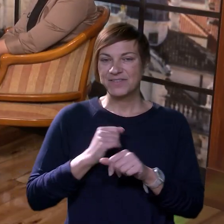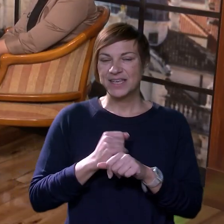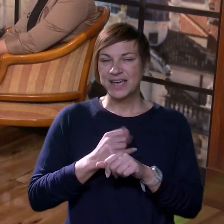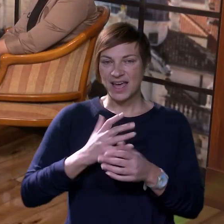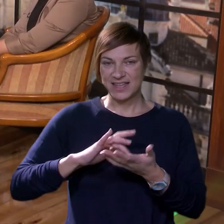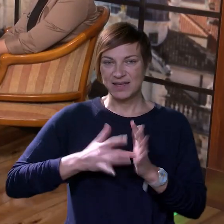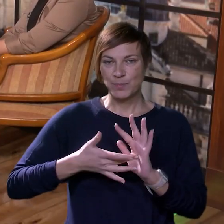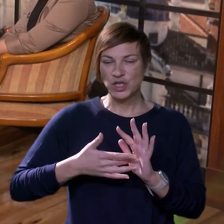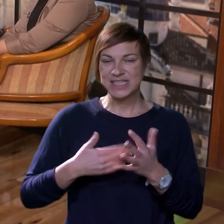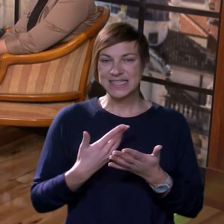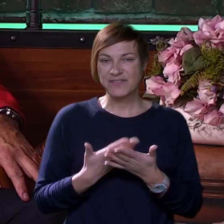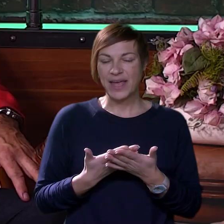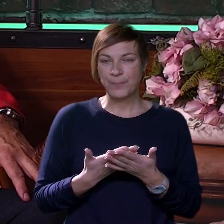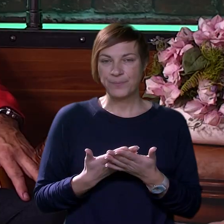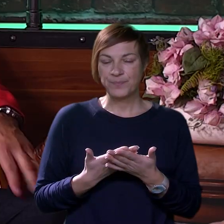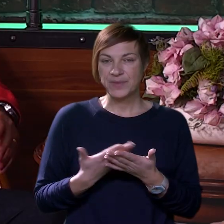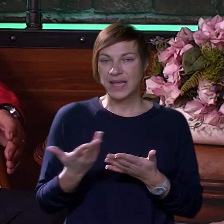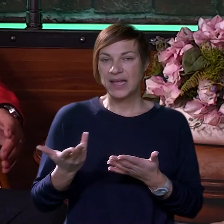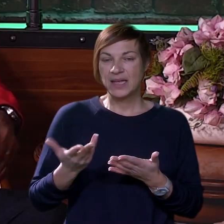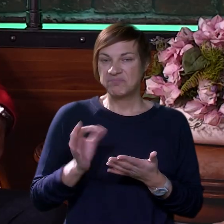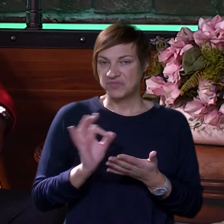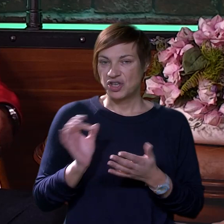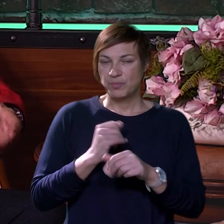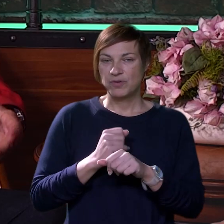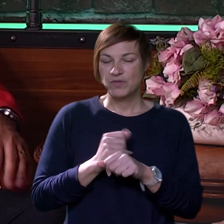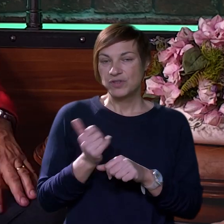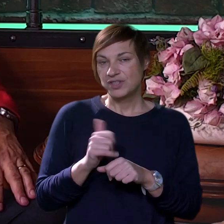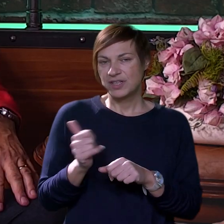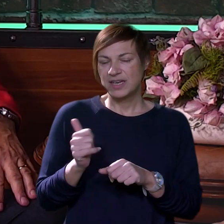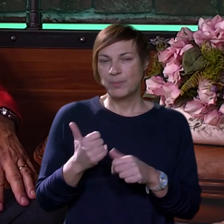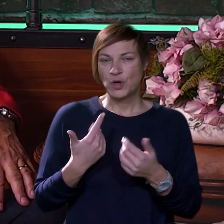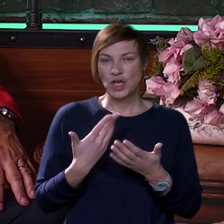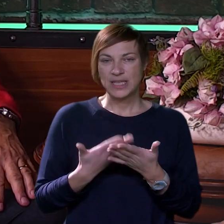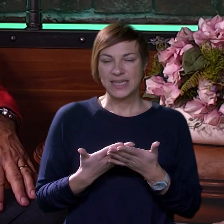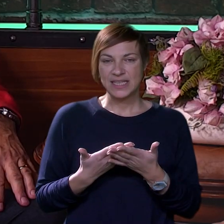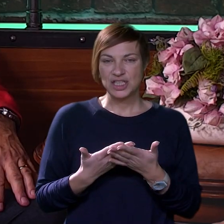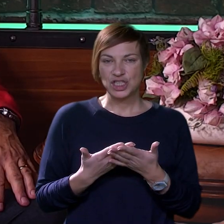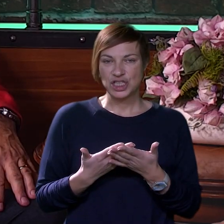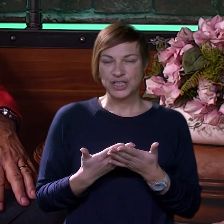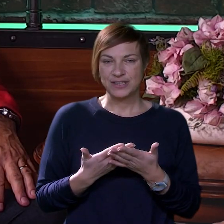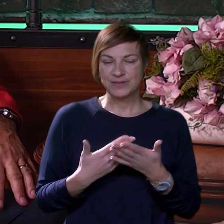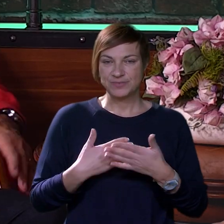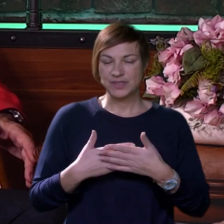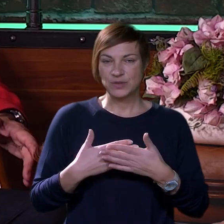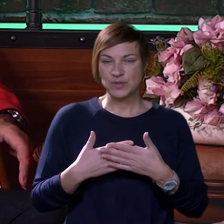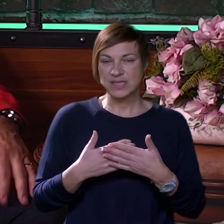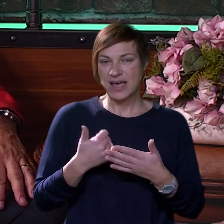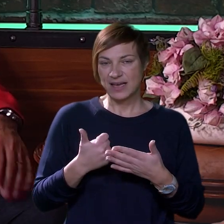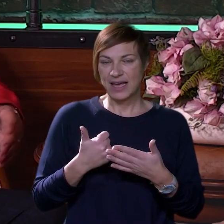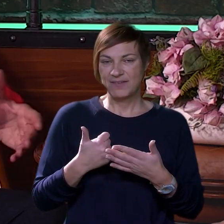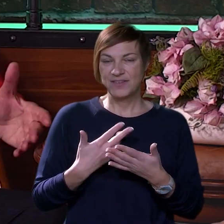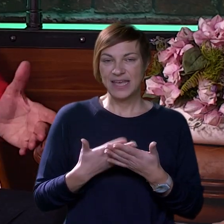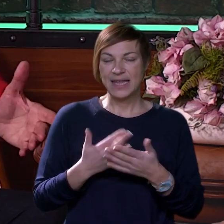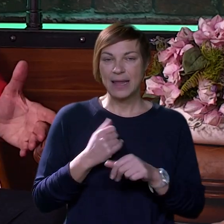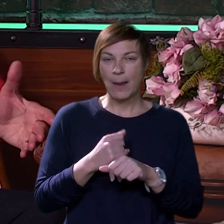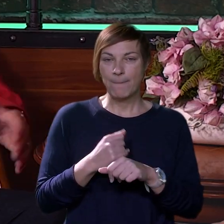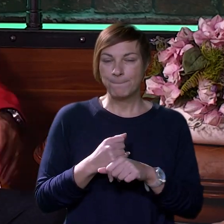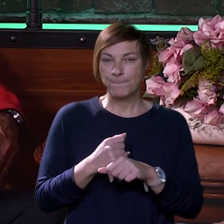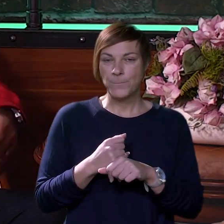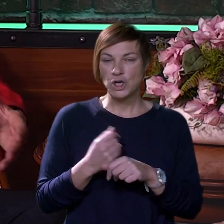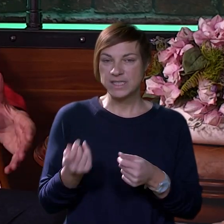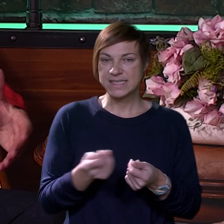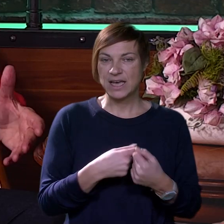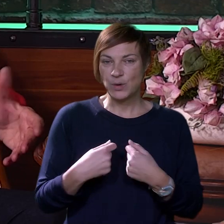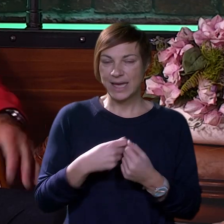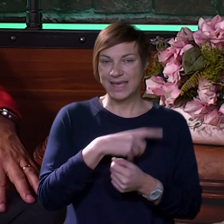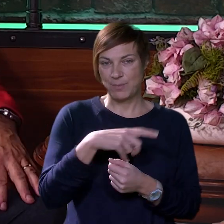radimo sve i dobri smo, funkcioniramo odlično, tako da uz takav jedan posao, uz takvu